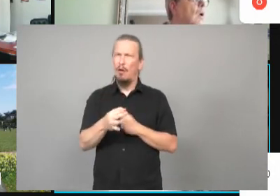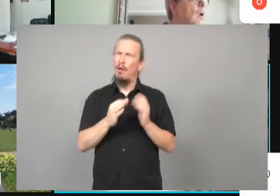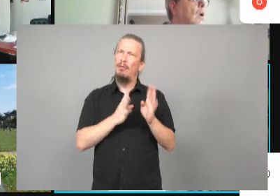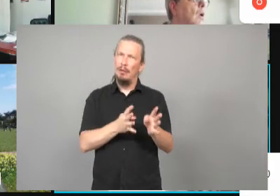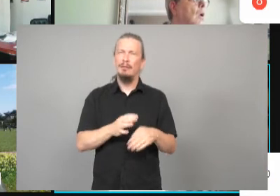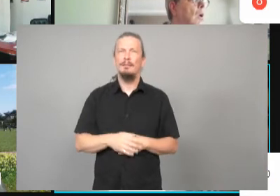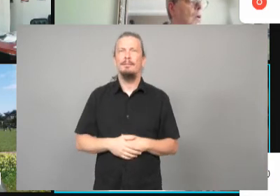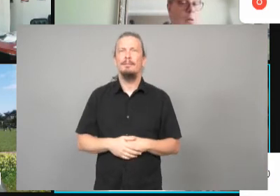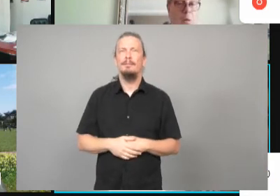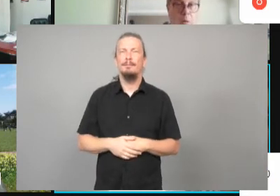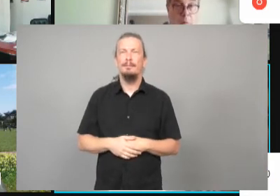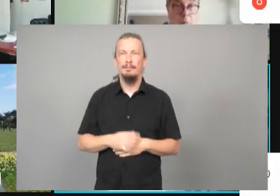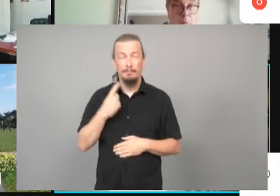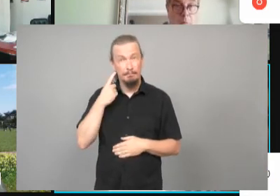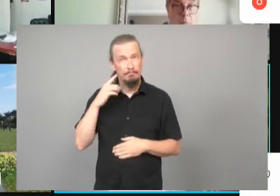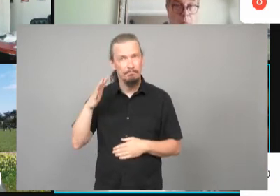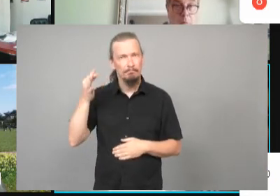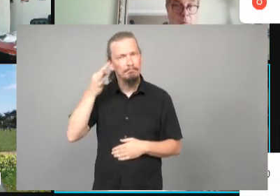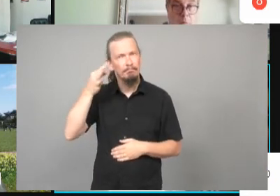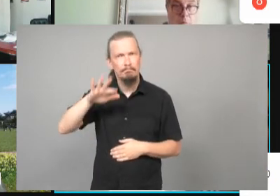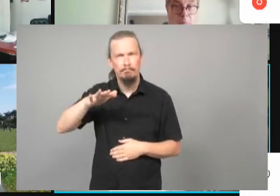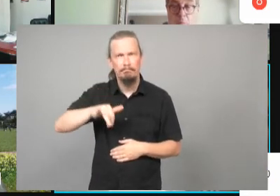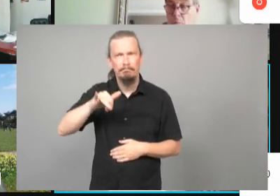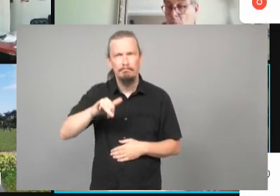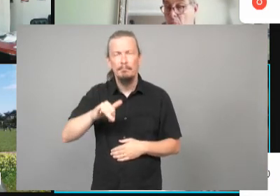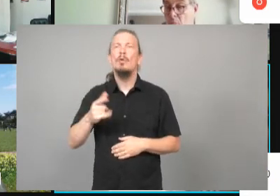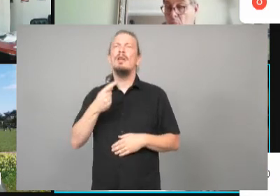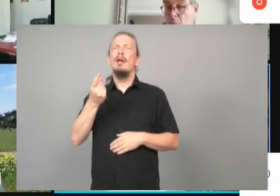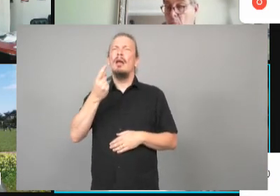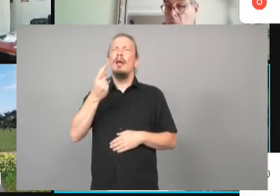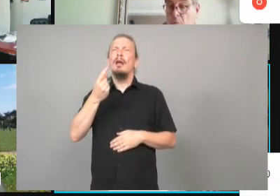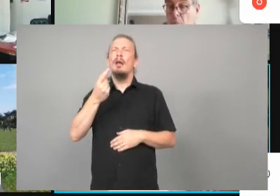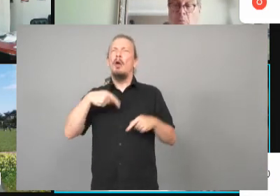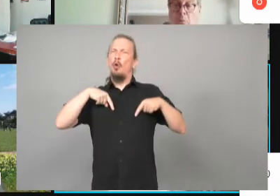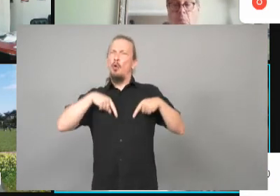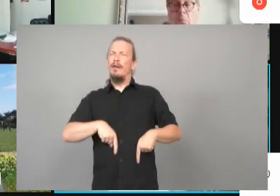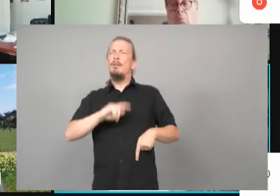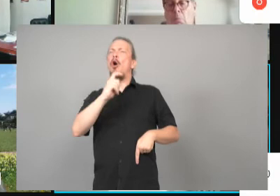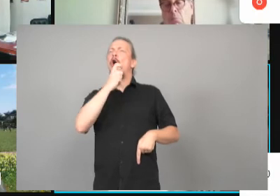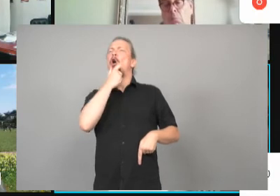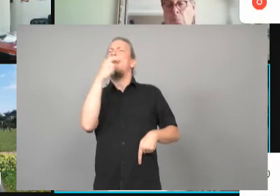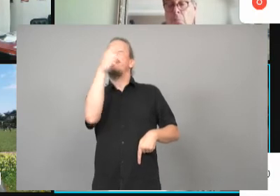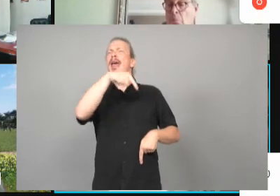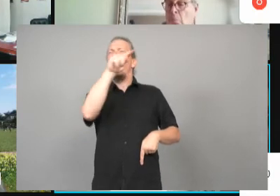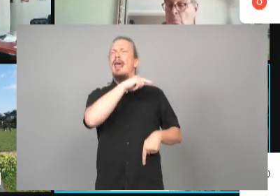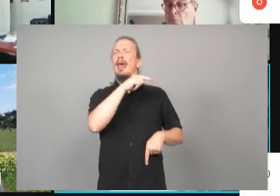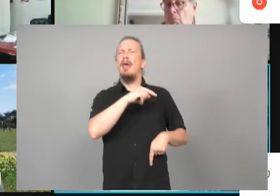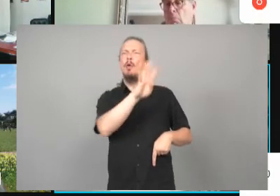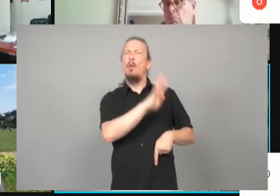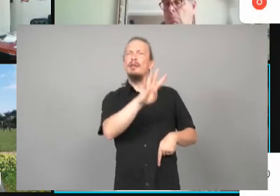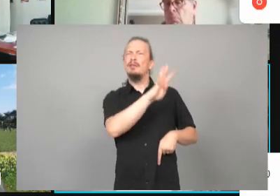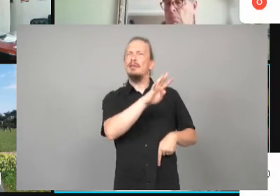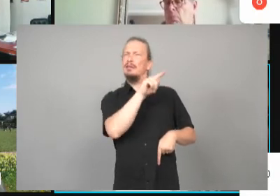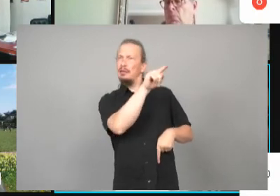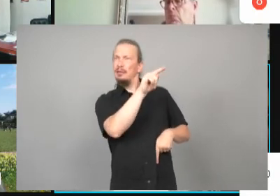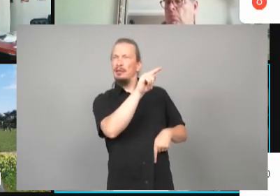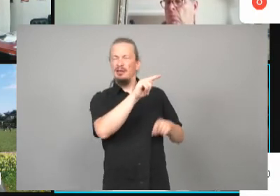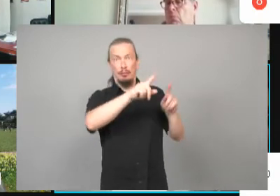ailleurs, et un peu plus loin, le gouvernement du Pays de Galles gèle tous les nouveaux projets de construction de routes dans le cadre de son plan de lutte contre l'urgence